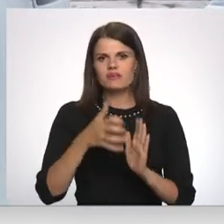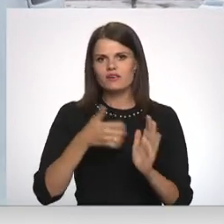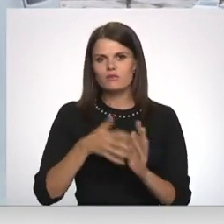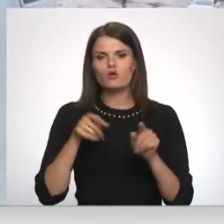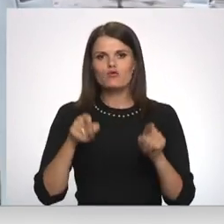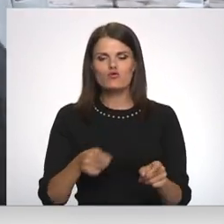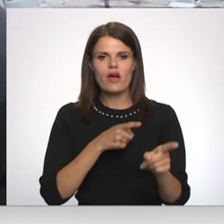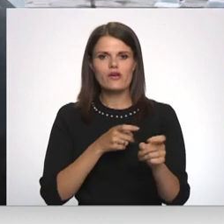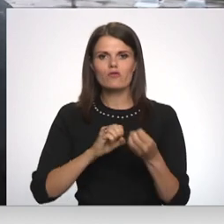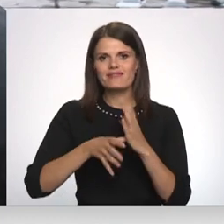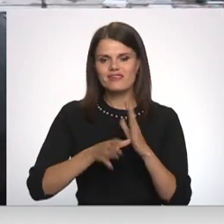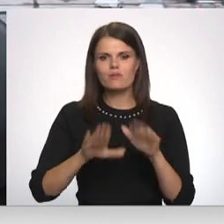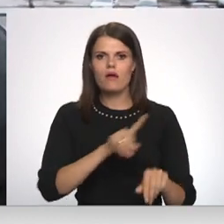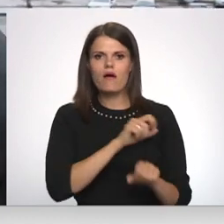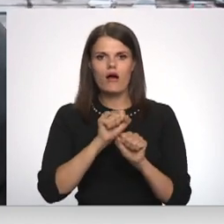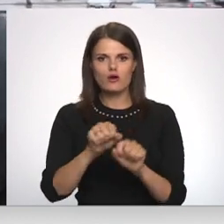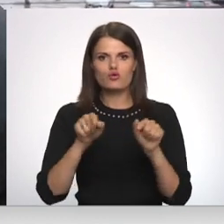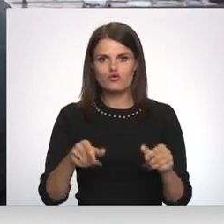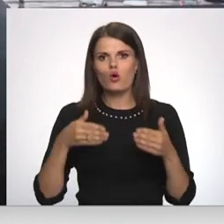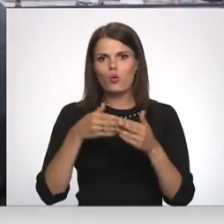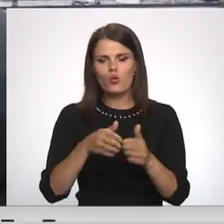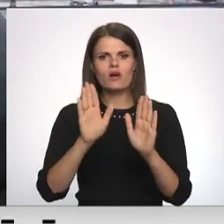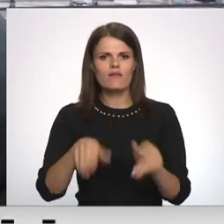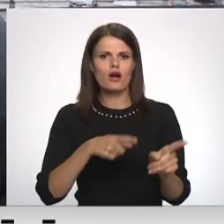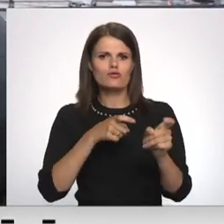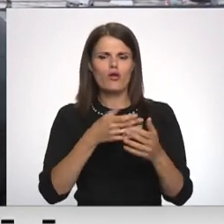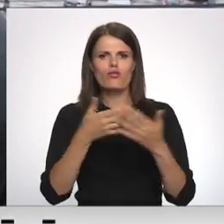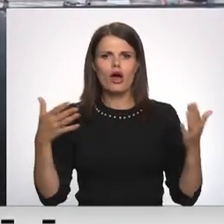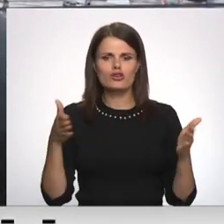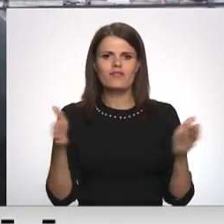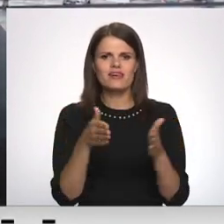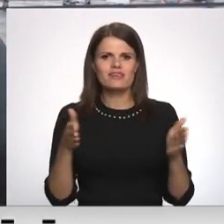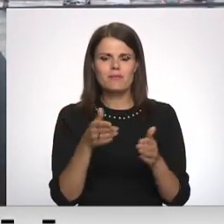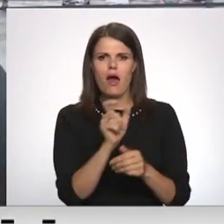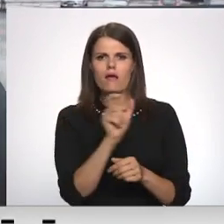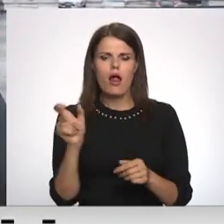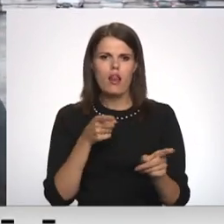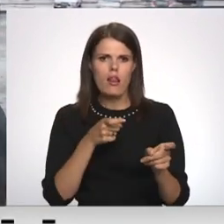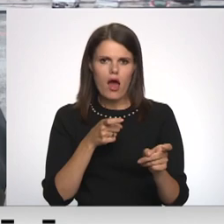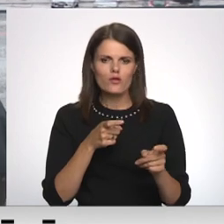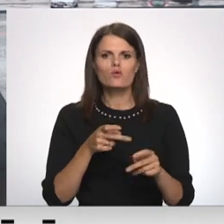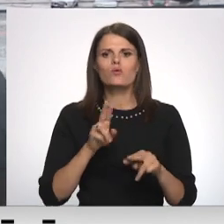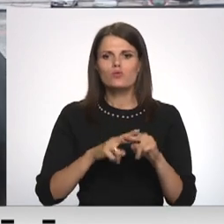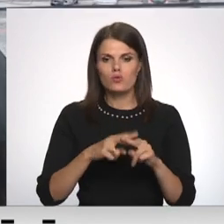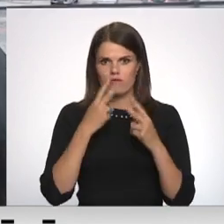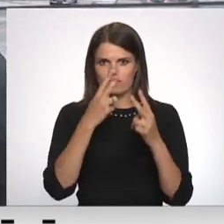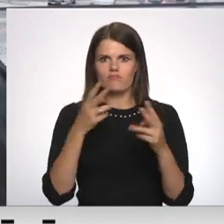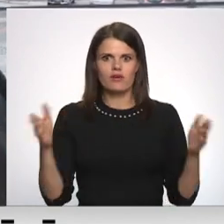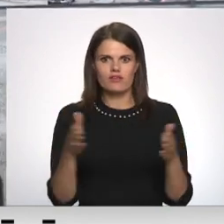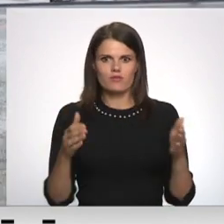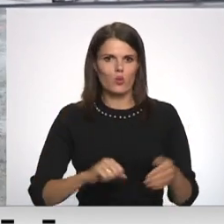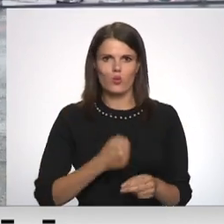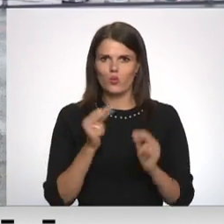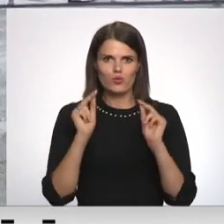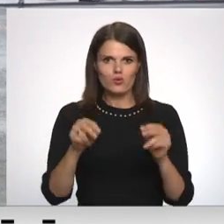ieroču sistēmu, lai aizsargātu šo kuģi. Varam šaut dažādu kalibru lādiņus un ļoti lielā ātrumā. Skatoties uz tā izmēru, būtu grūti